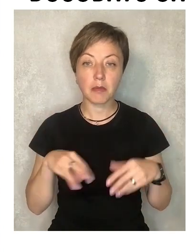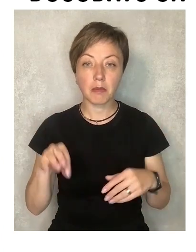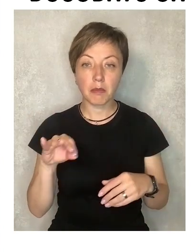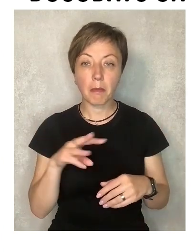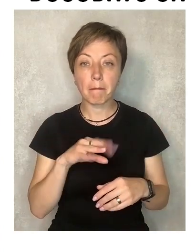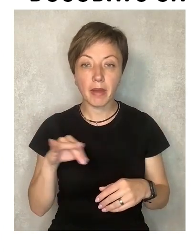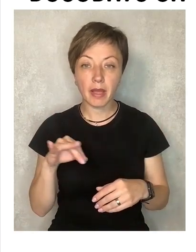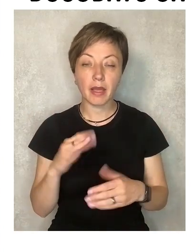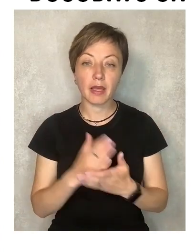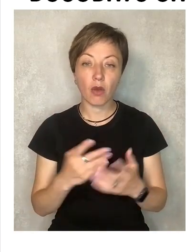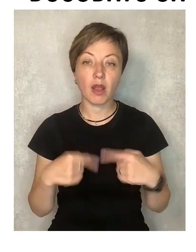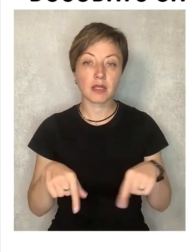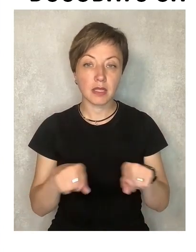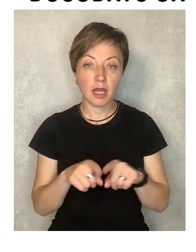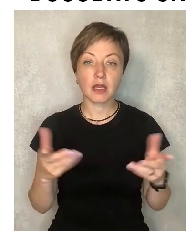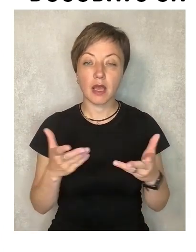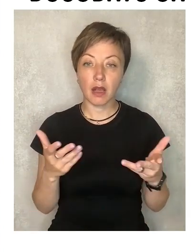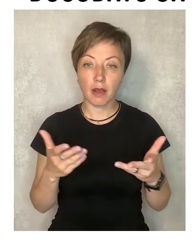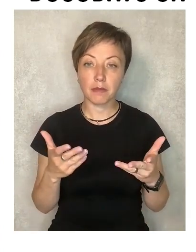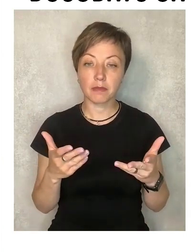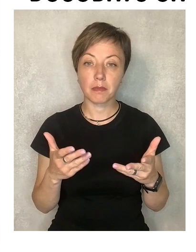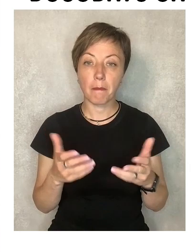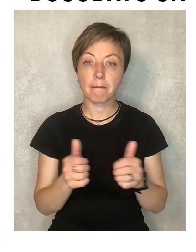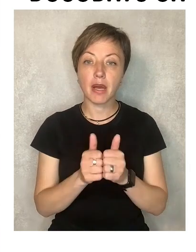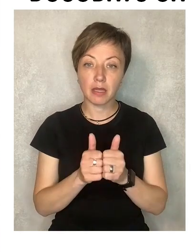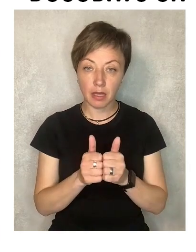є тією організацією, яка є партнером